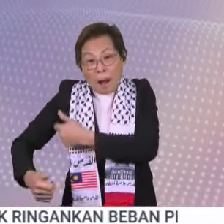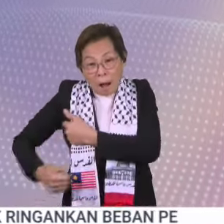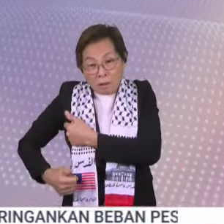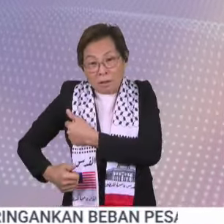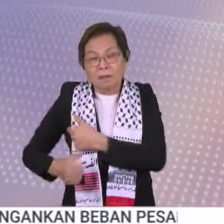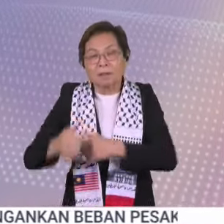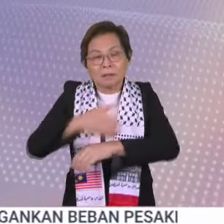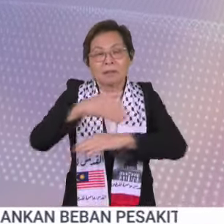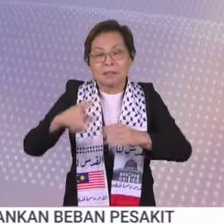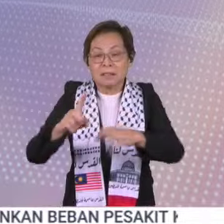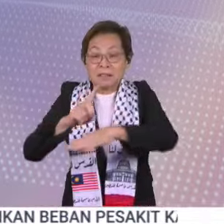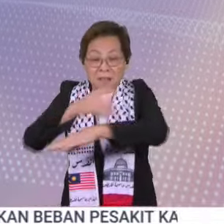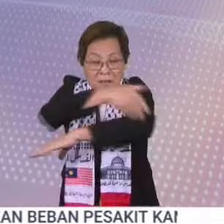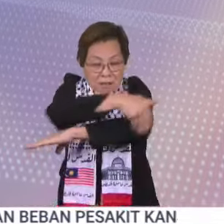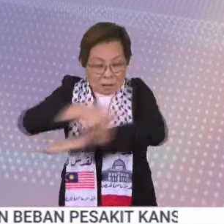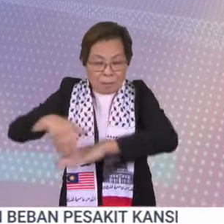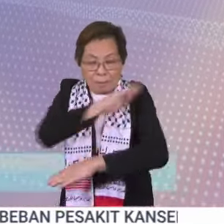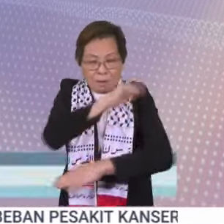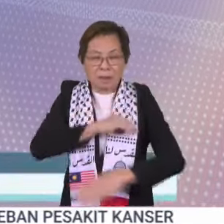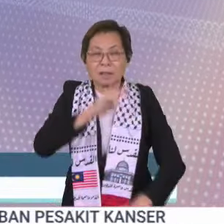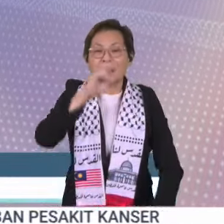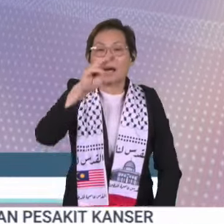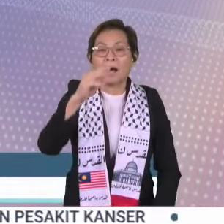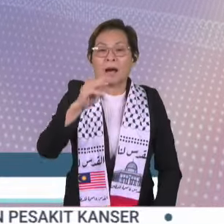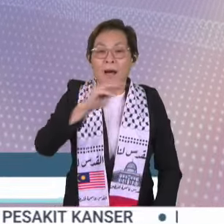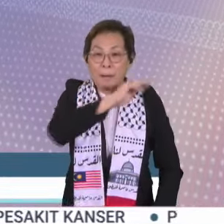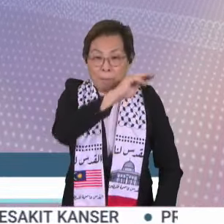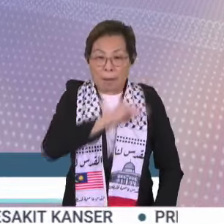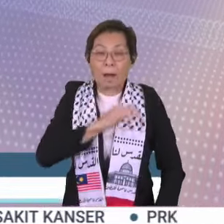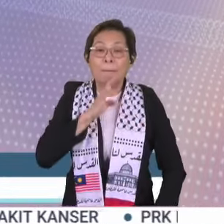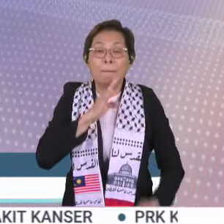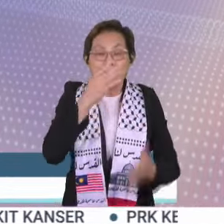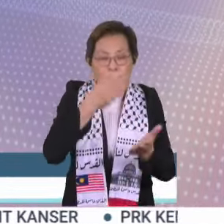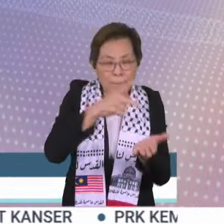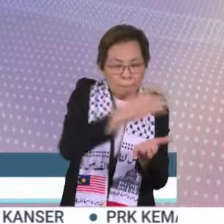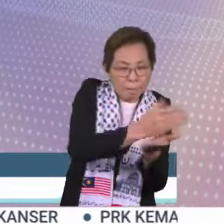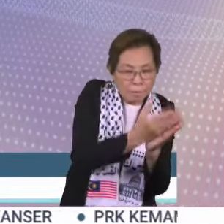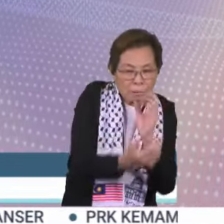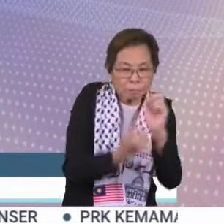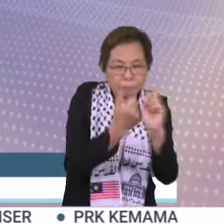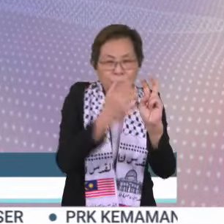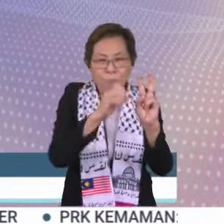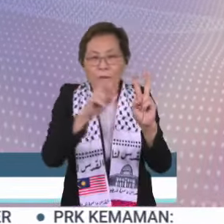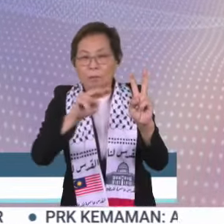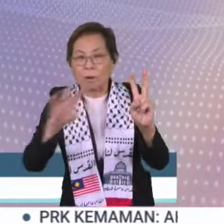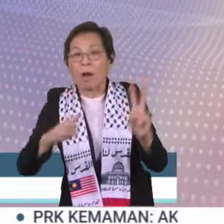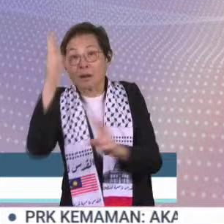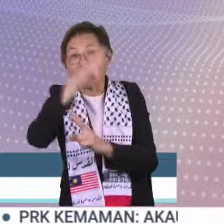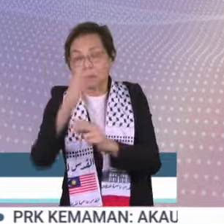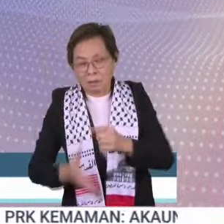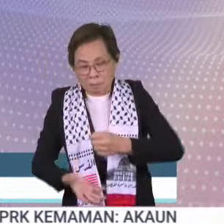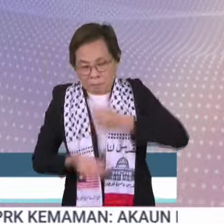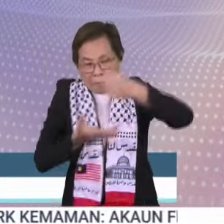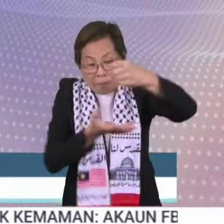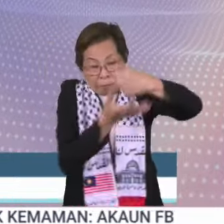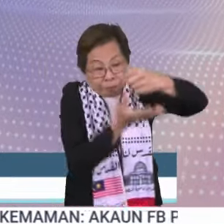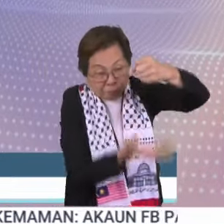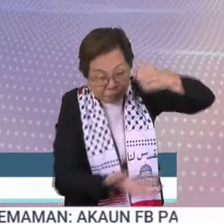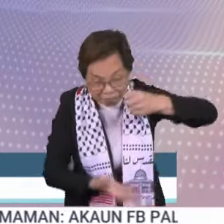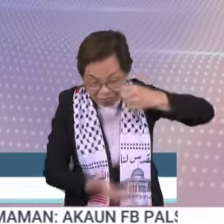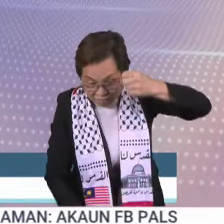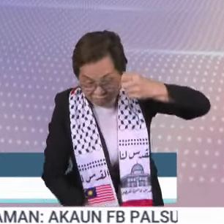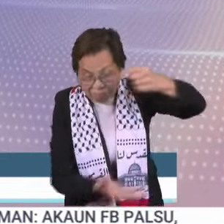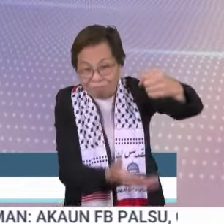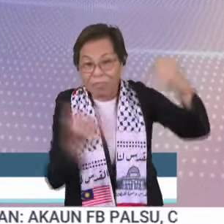kawasan sempadan menterinya Datuk Seri Mohamad Hassan berkata menerusi belanjawan 2024 kerajaan turut menyalurkan peruntukan besar bagi